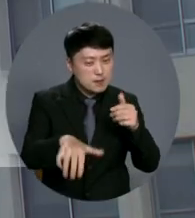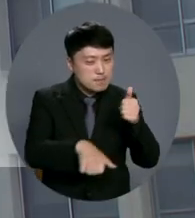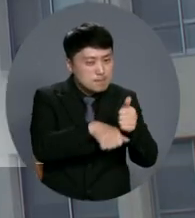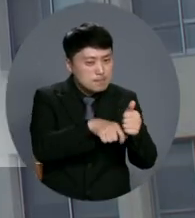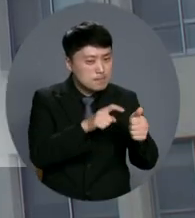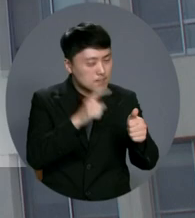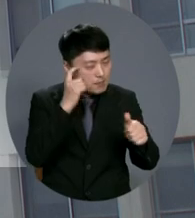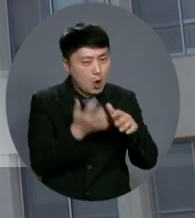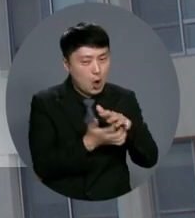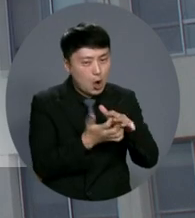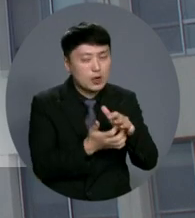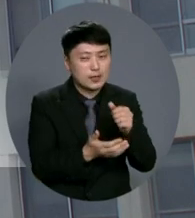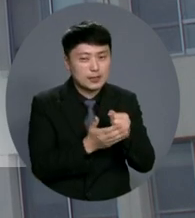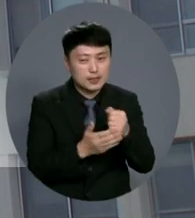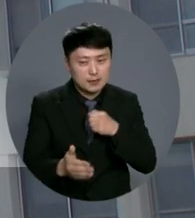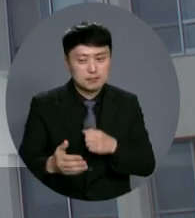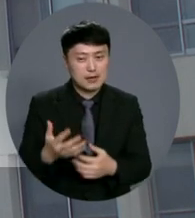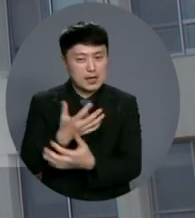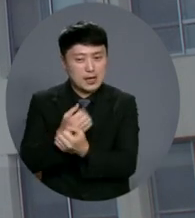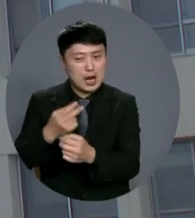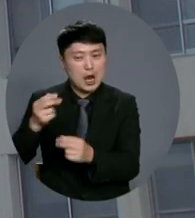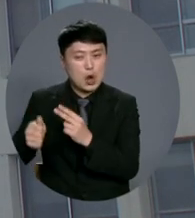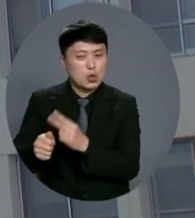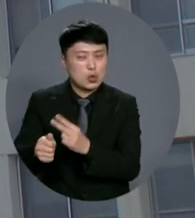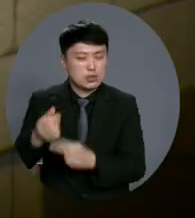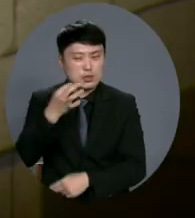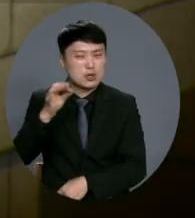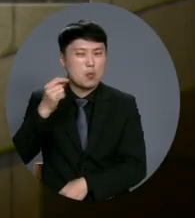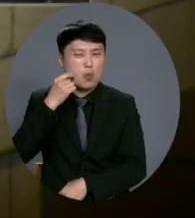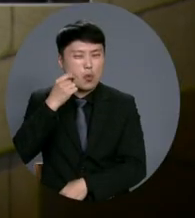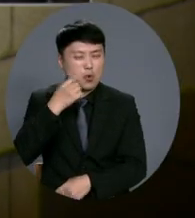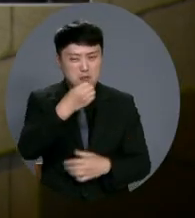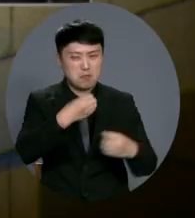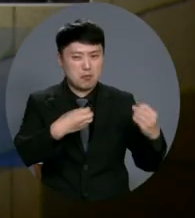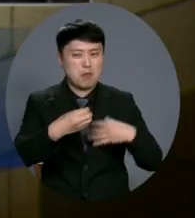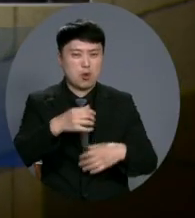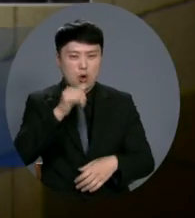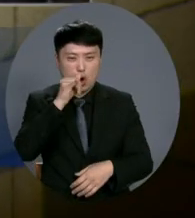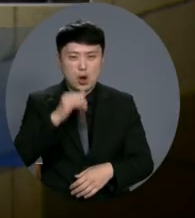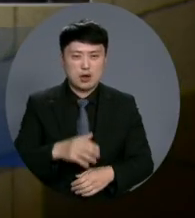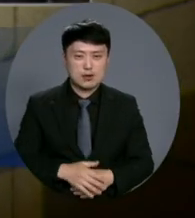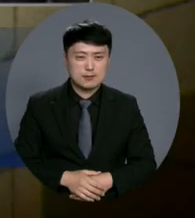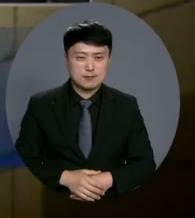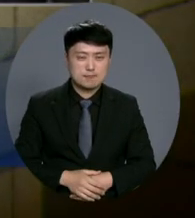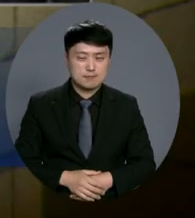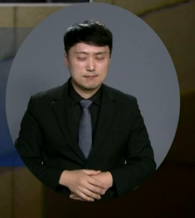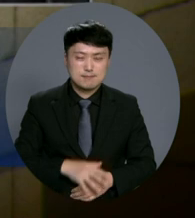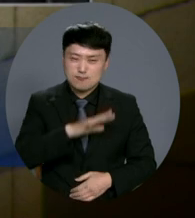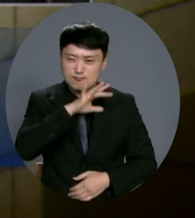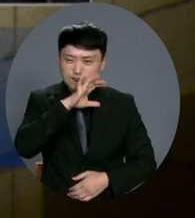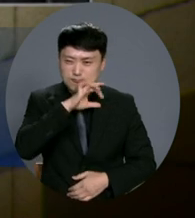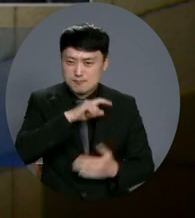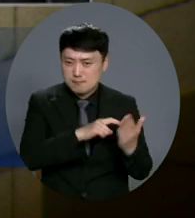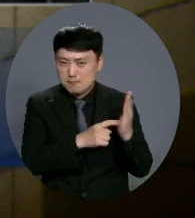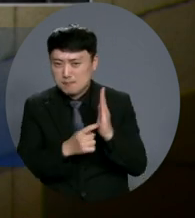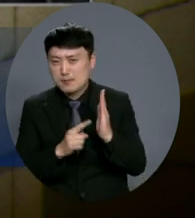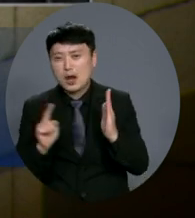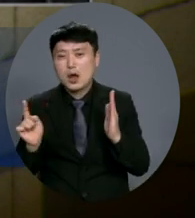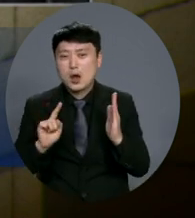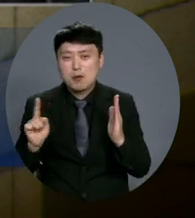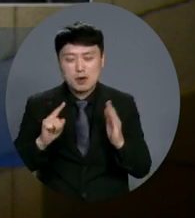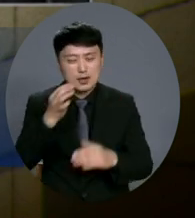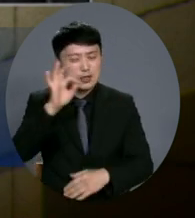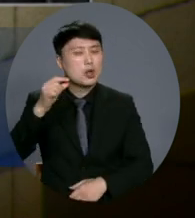비정규직 출신 의장은 인정하지 않는 태도를 비판했습니다 거기 장 넘는 거죠 비정규직이 의장이 됐으니까 인정